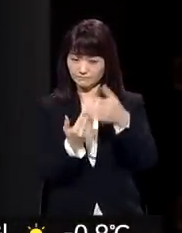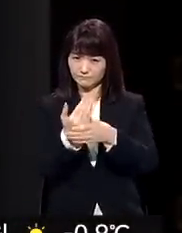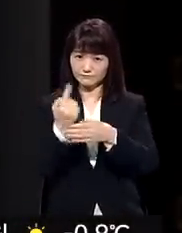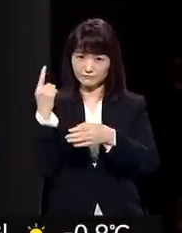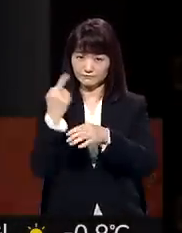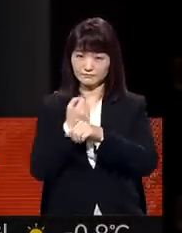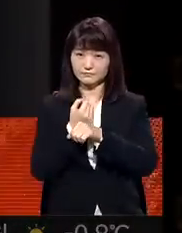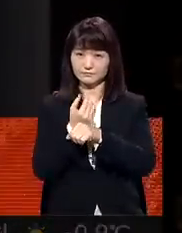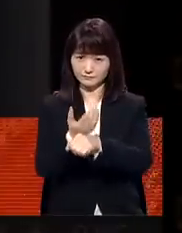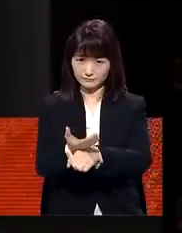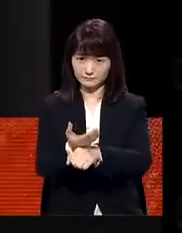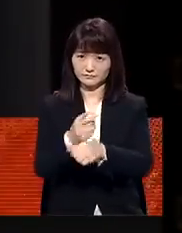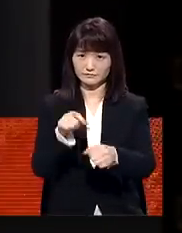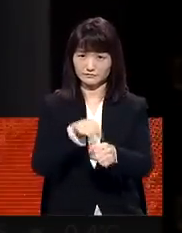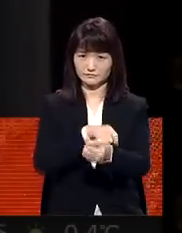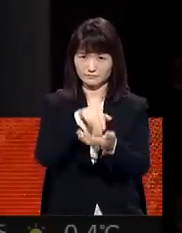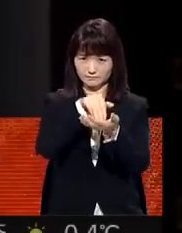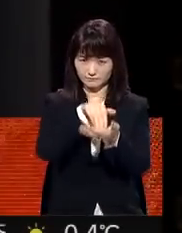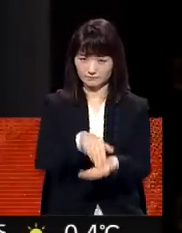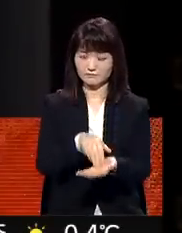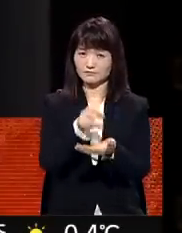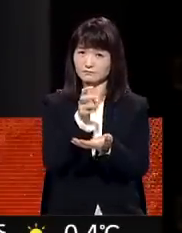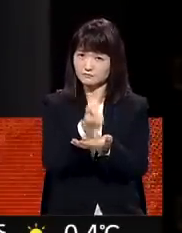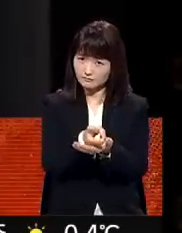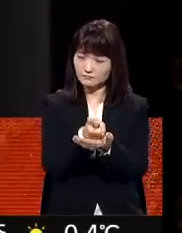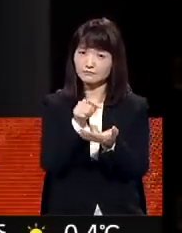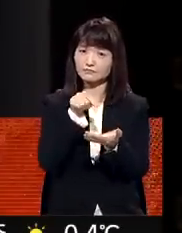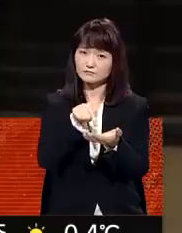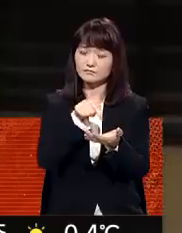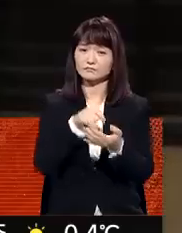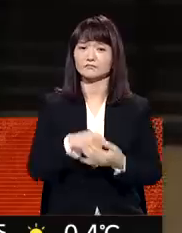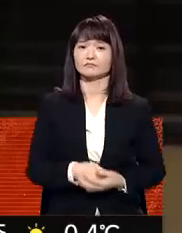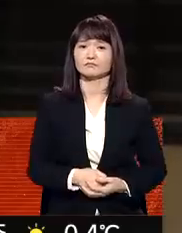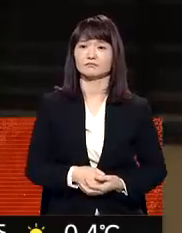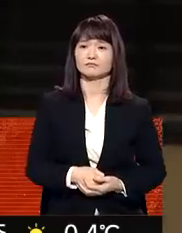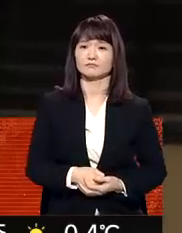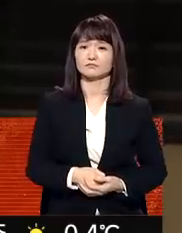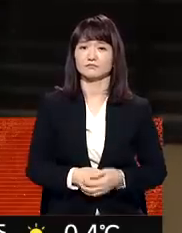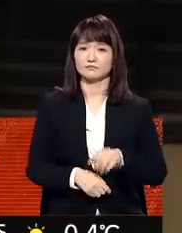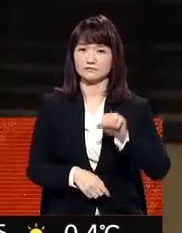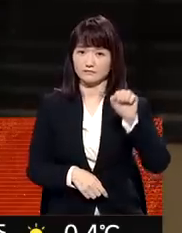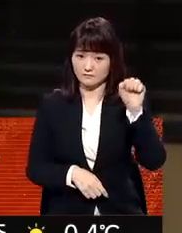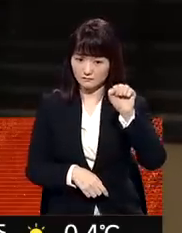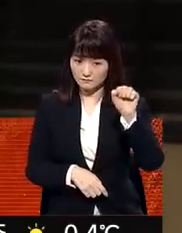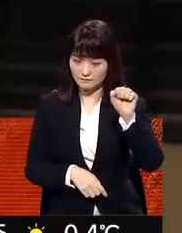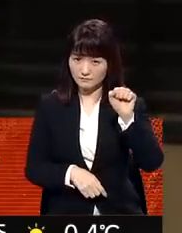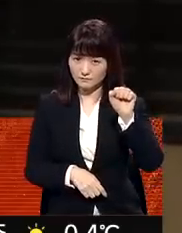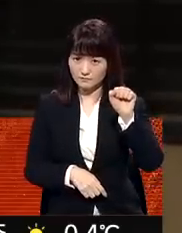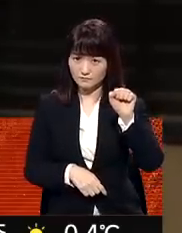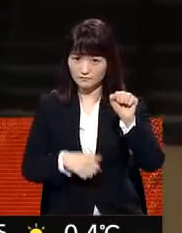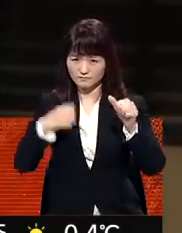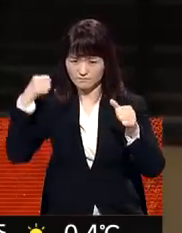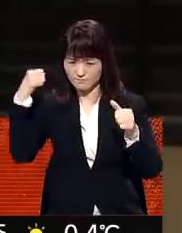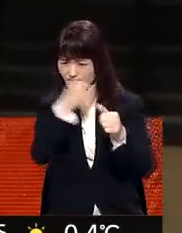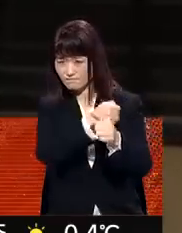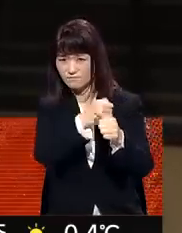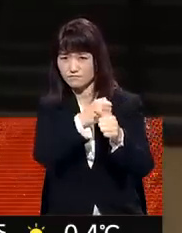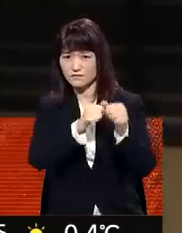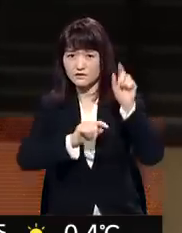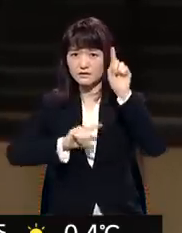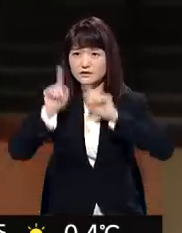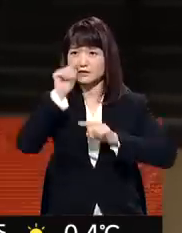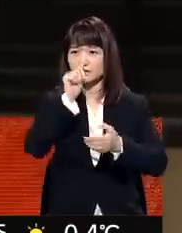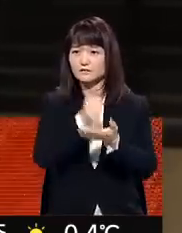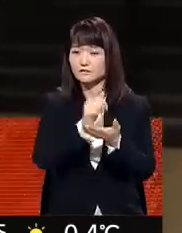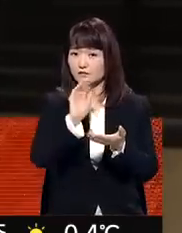특가법 이거 어 특정 범죄 가중처벌법상의 운전자 운행자 폭행 상해죄가